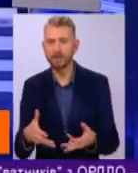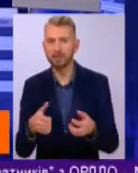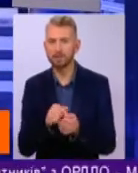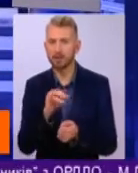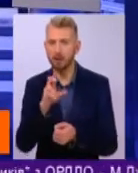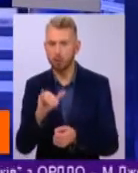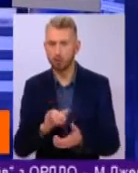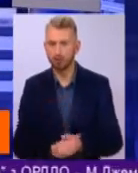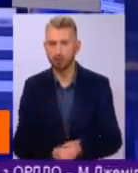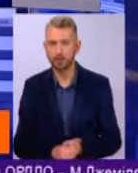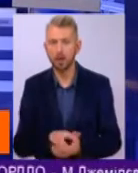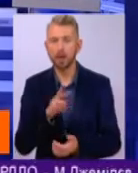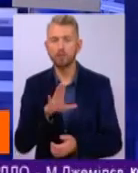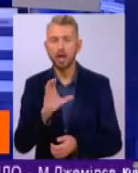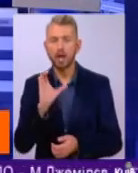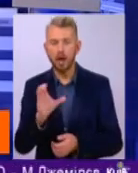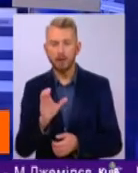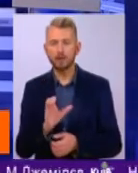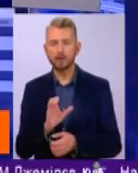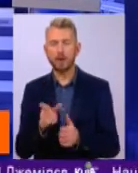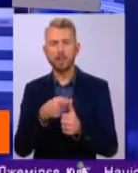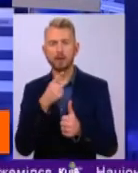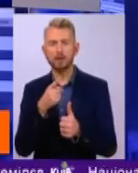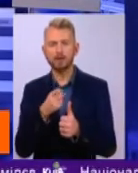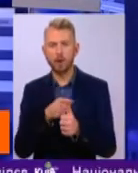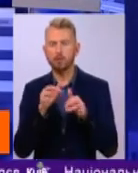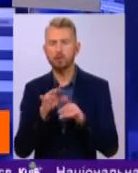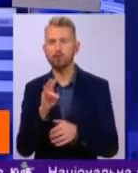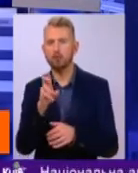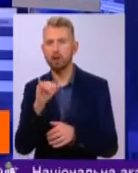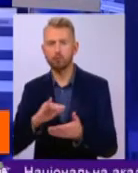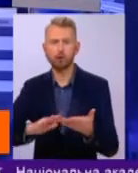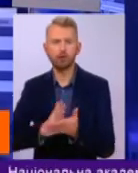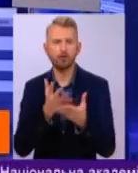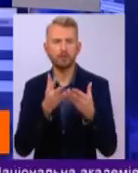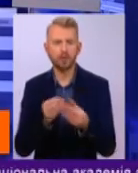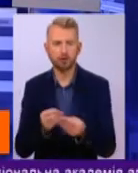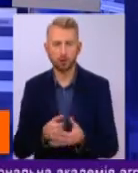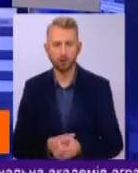НАБУ? МВС називають справу НАБУ політичним тиском.